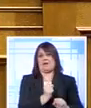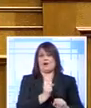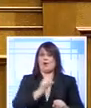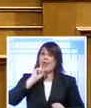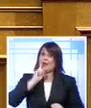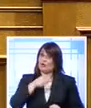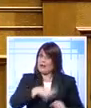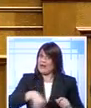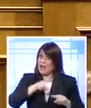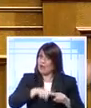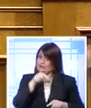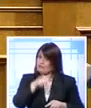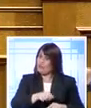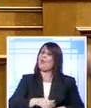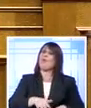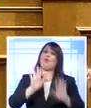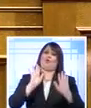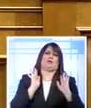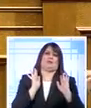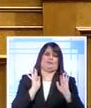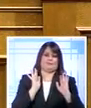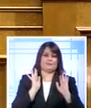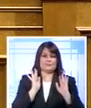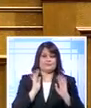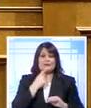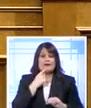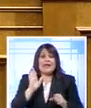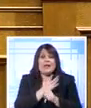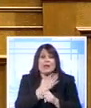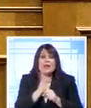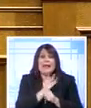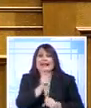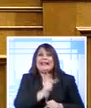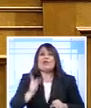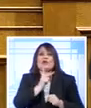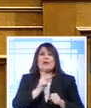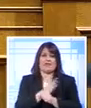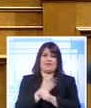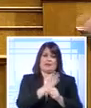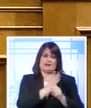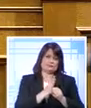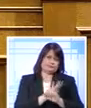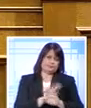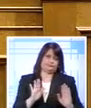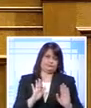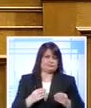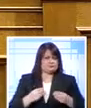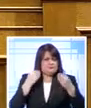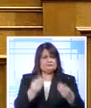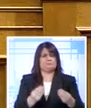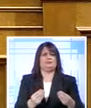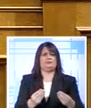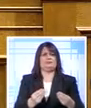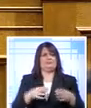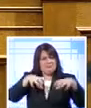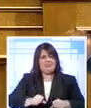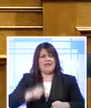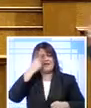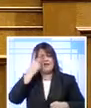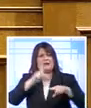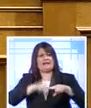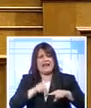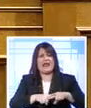λαός. Δεν σας έδωσε τη λαϊκή εντολή να διαλύσετε την κοινωνία και να εκχωρήσετε κυριαρχικά δικαιώματα και να παίζετε